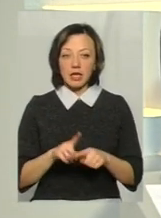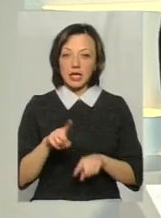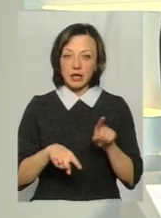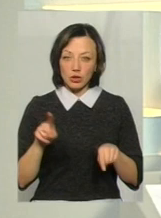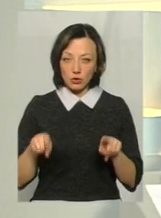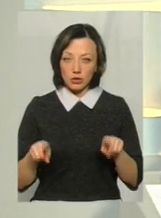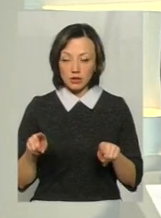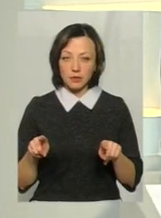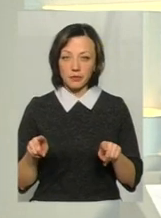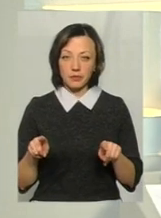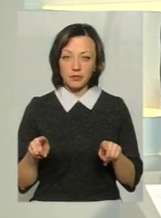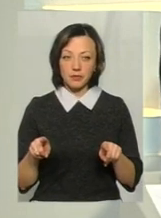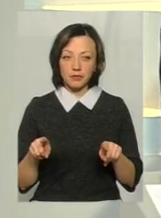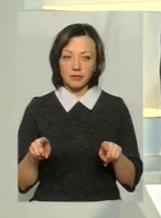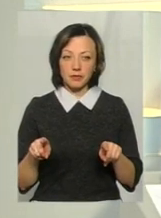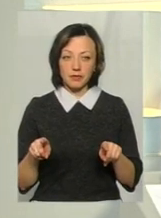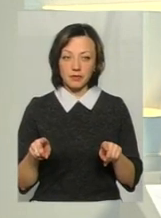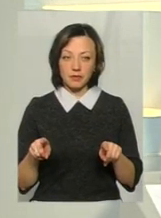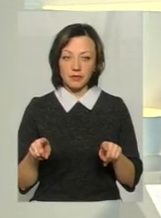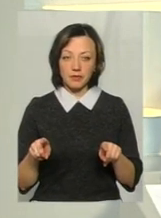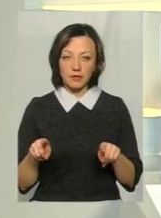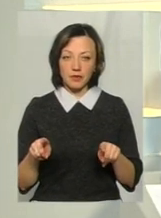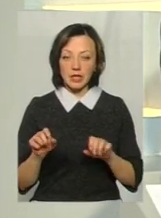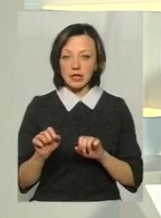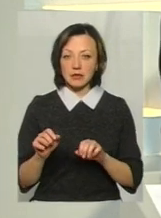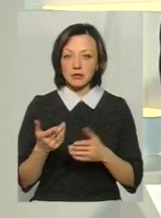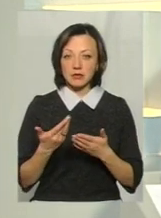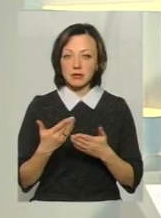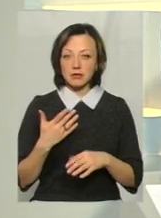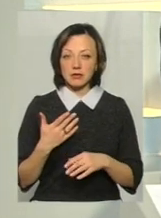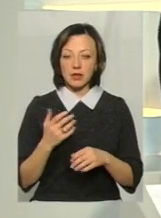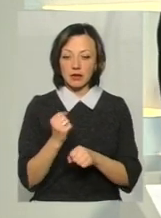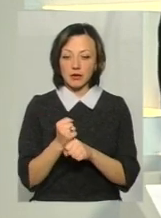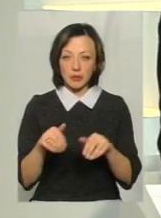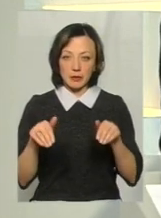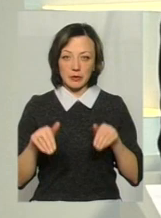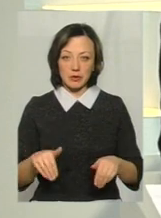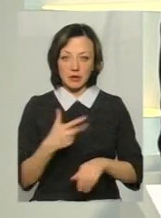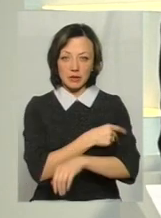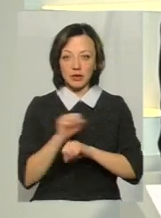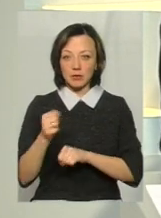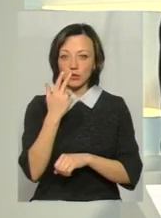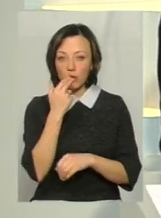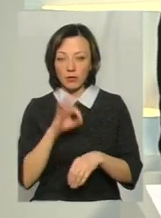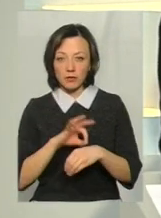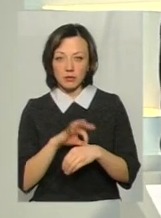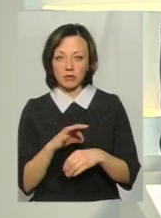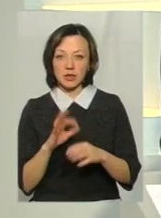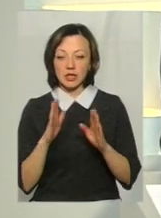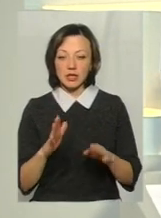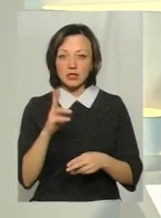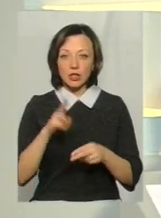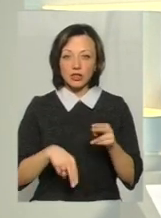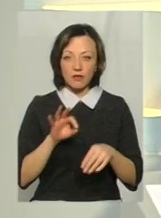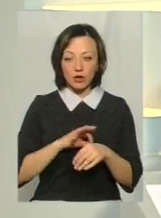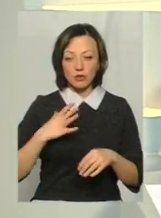наскільки я так знаю, там по своїм знайомим, це іноді якось і стримує зробити якесь щеплення, тому що у мене дитини соплі там, чи тільки перехворіла,